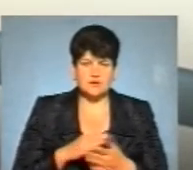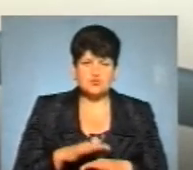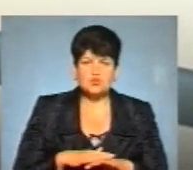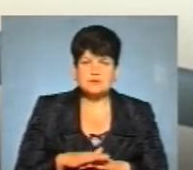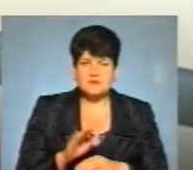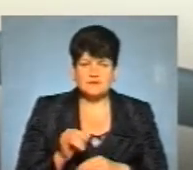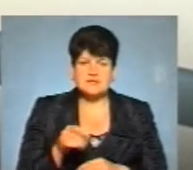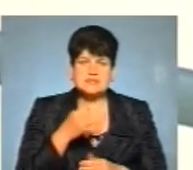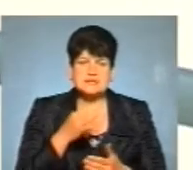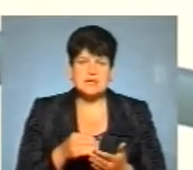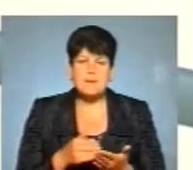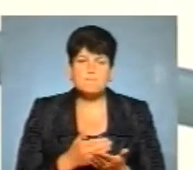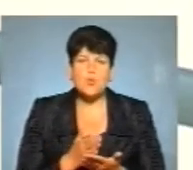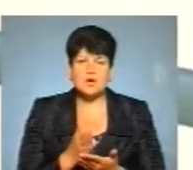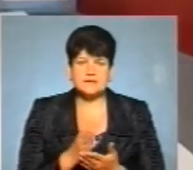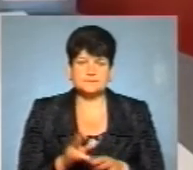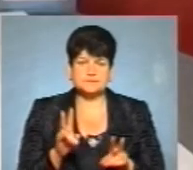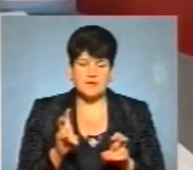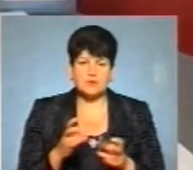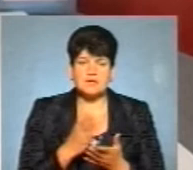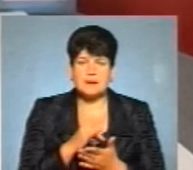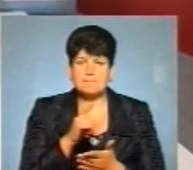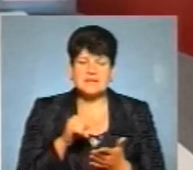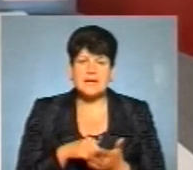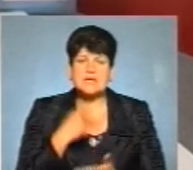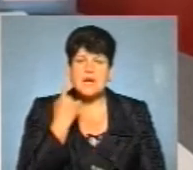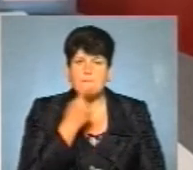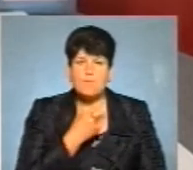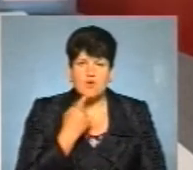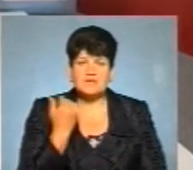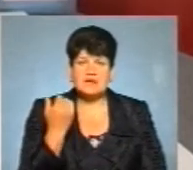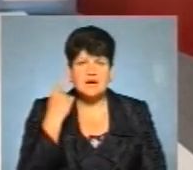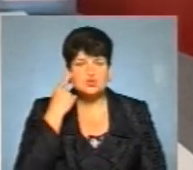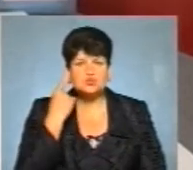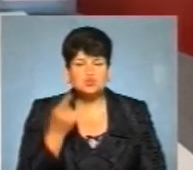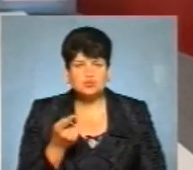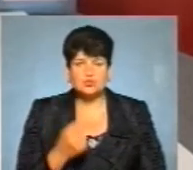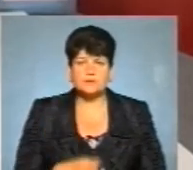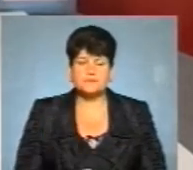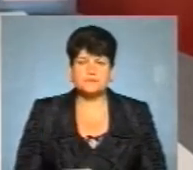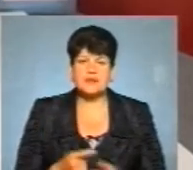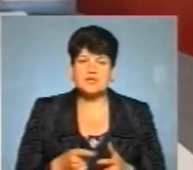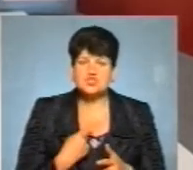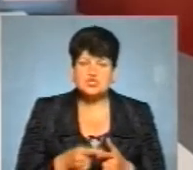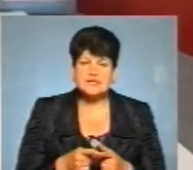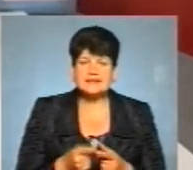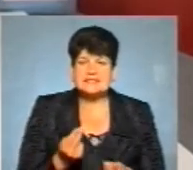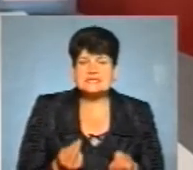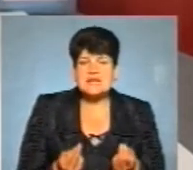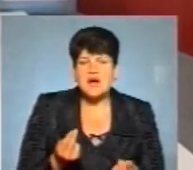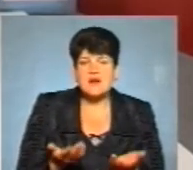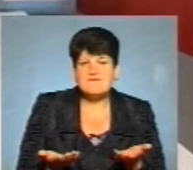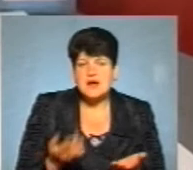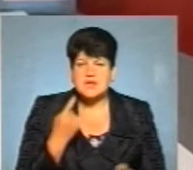цей політичний аспект, так, коли піднімається питання мови. На вашу думку, чи таке загравання, як ви